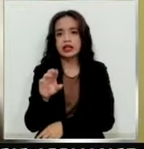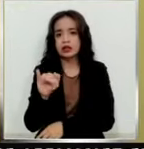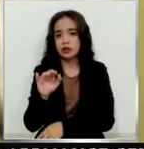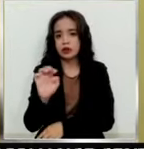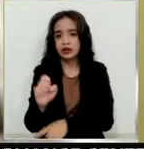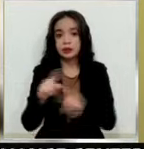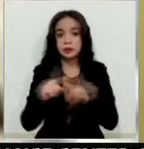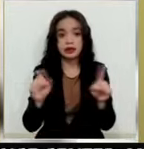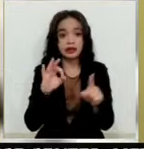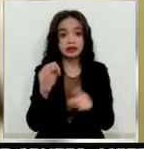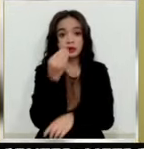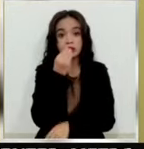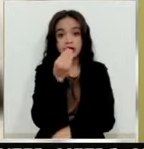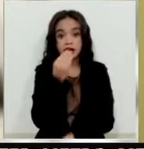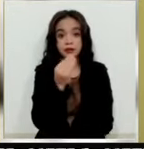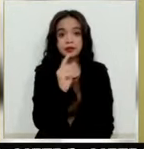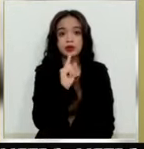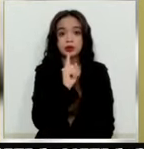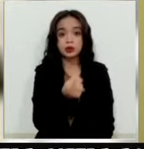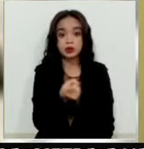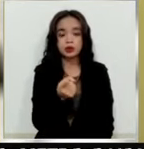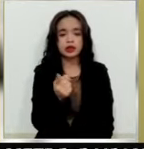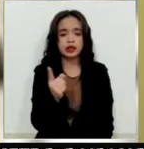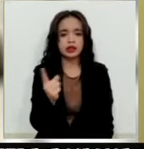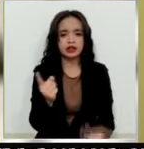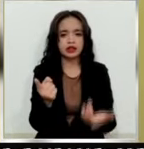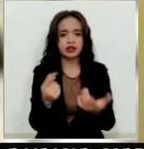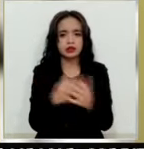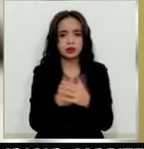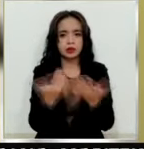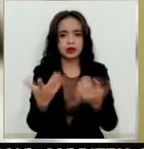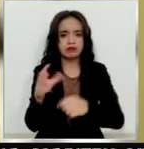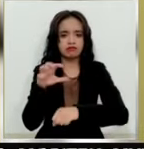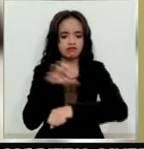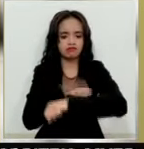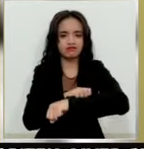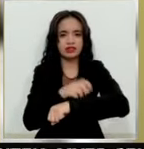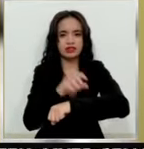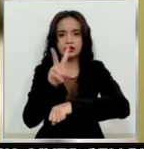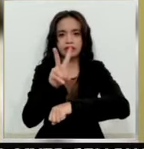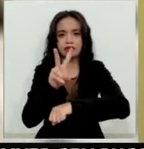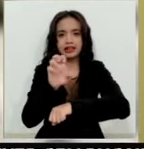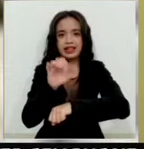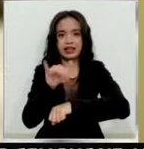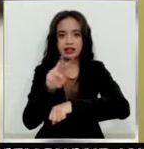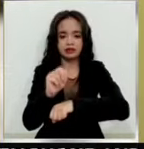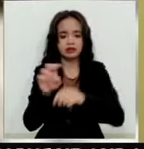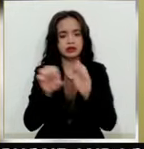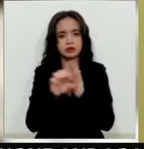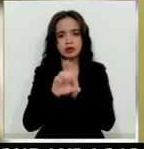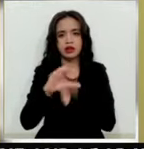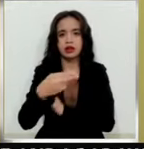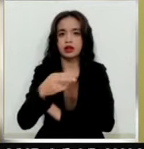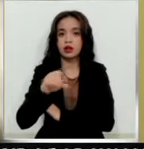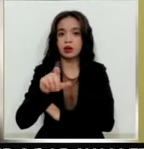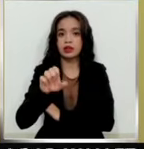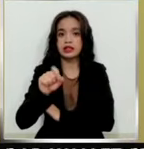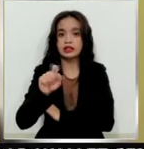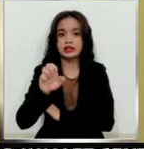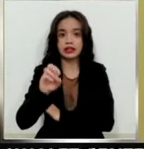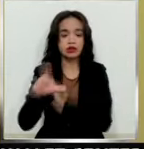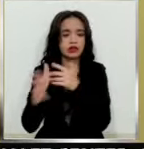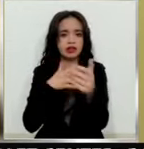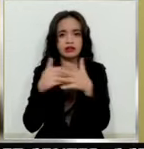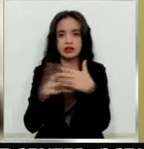po natin talaga ay kumapit na sa ating ugat tulad ng cholesterol, ano po, kahit ano pong exercise po natin, hindi na